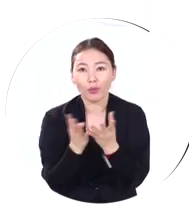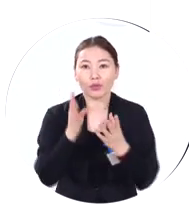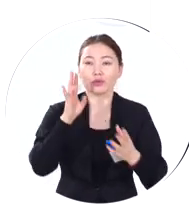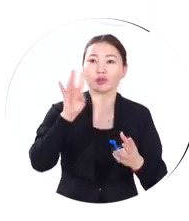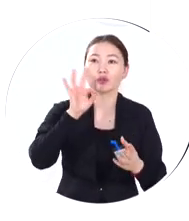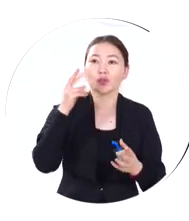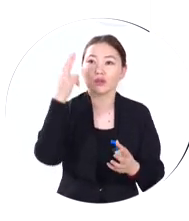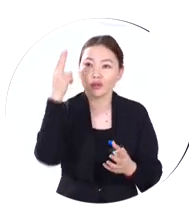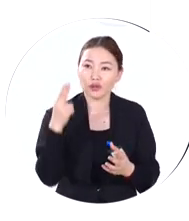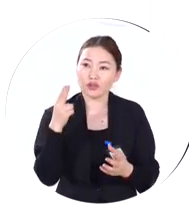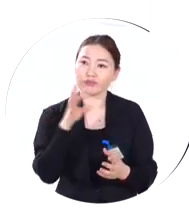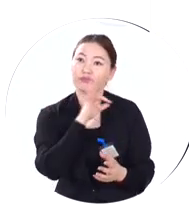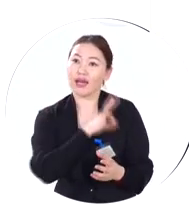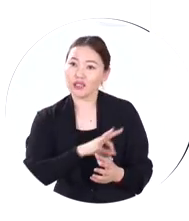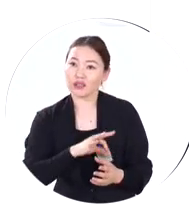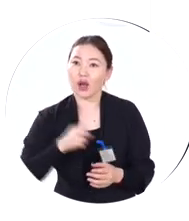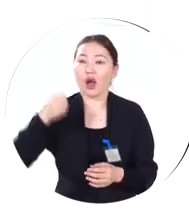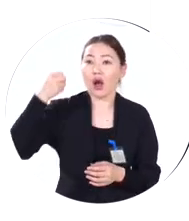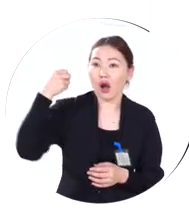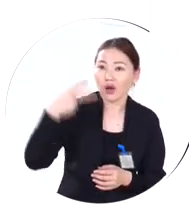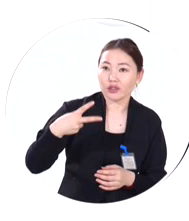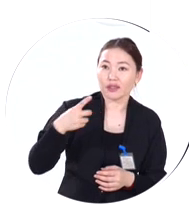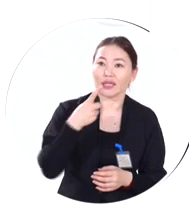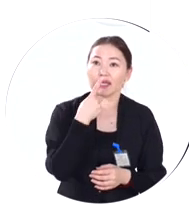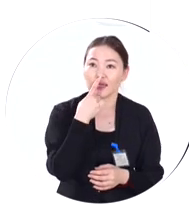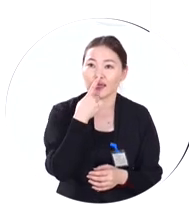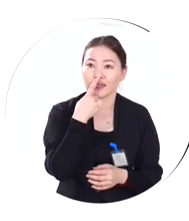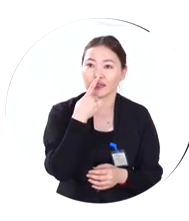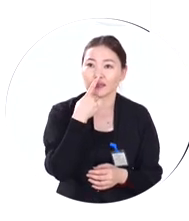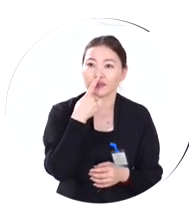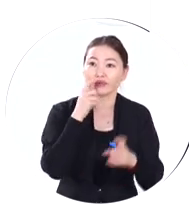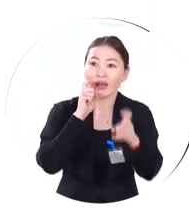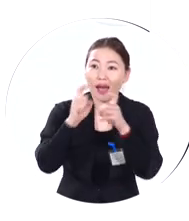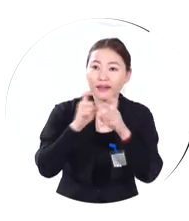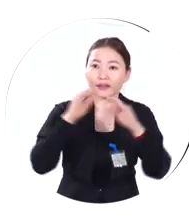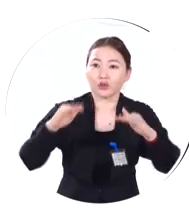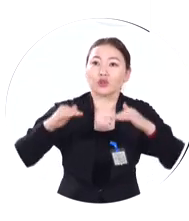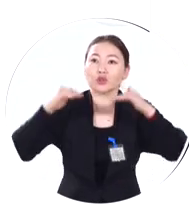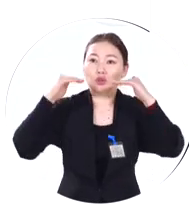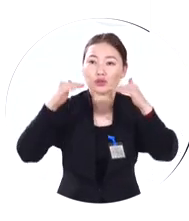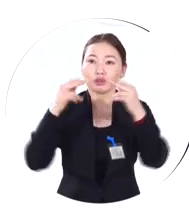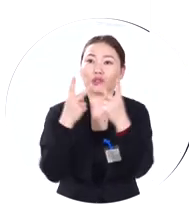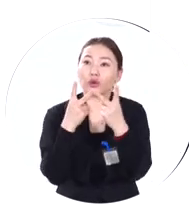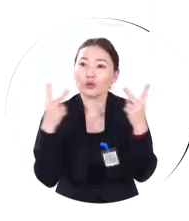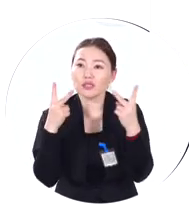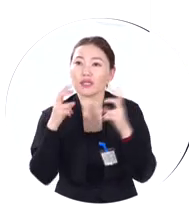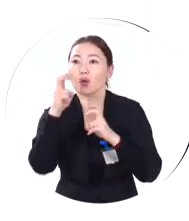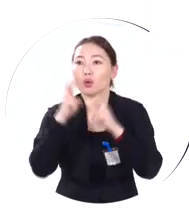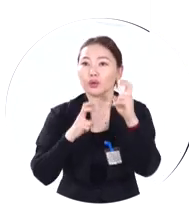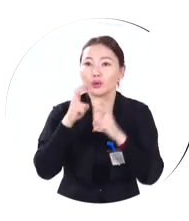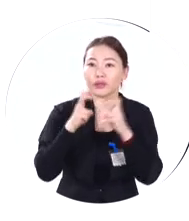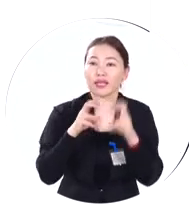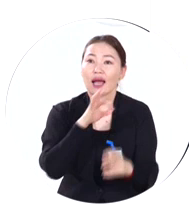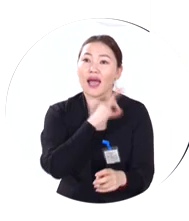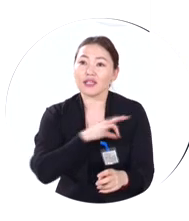харилцааны хөгжилт ба үндэсний аж үйлдвэр хөрөнгөнүүдийн ашиг сонирхлыг хангах. 3-р гадаад худалдаачдыг шахан зайлуулж